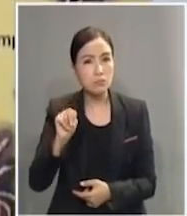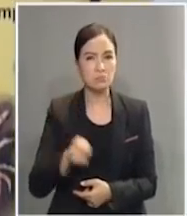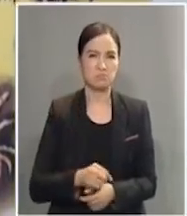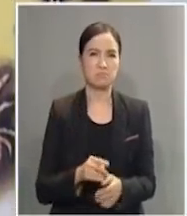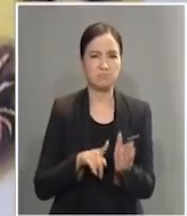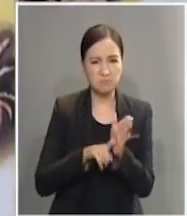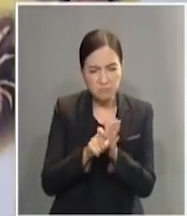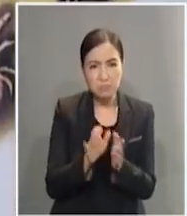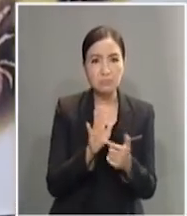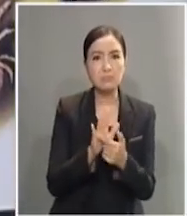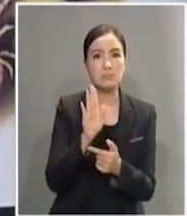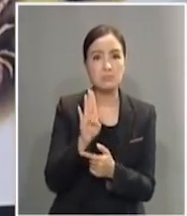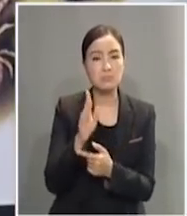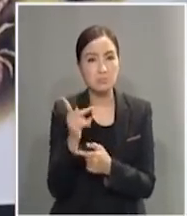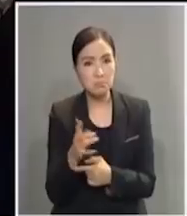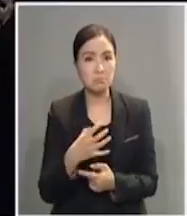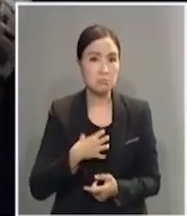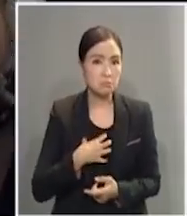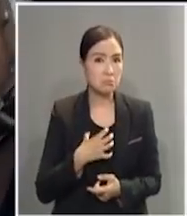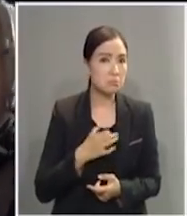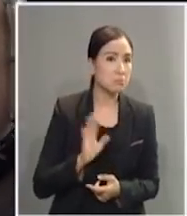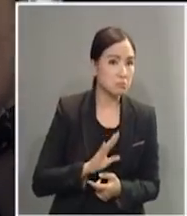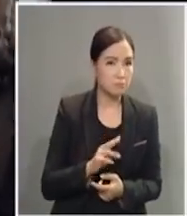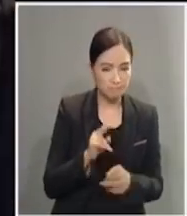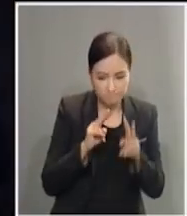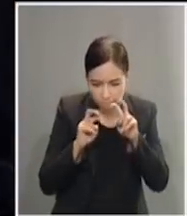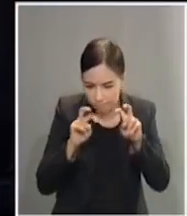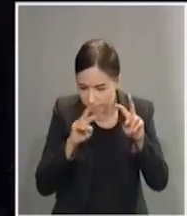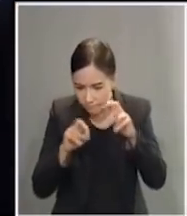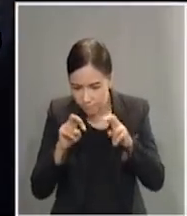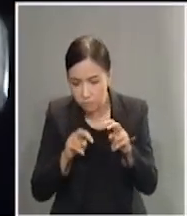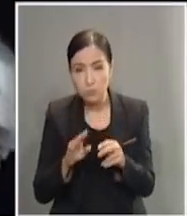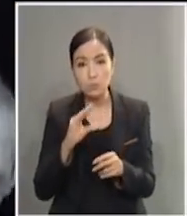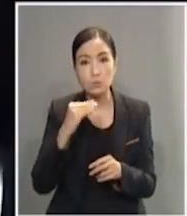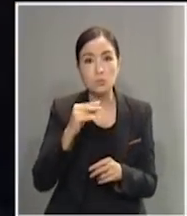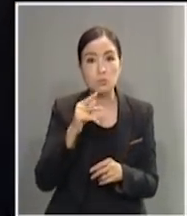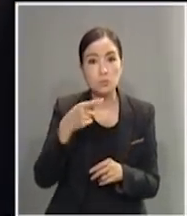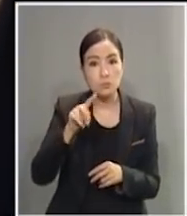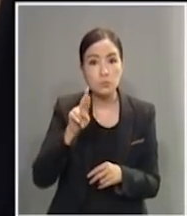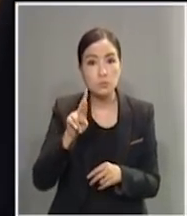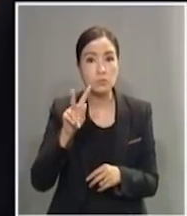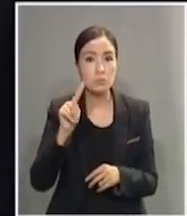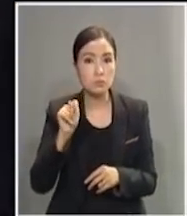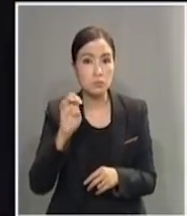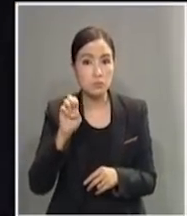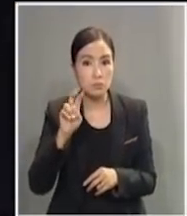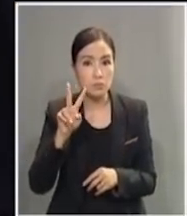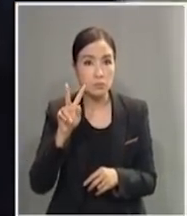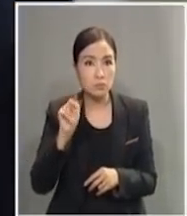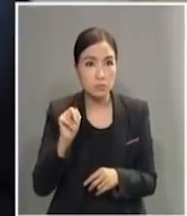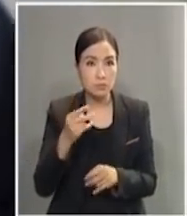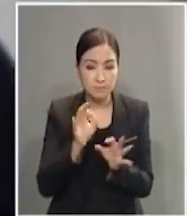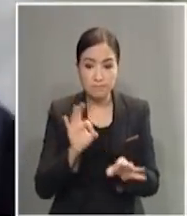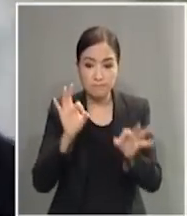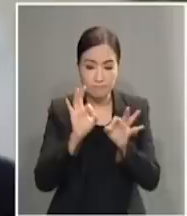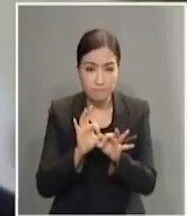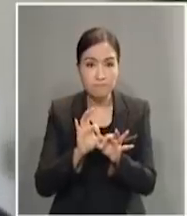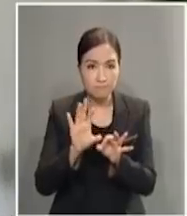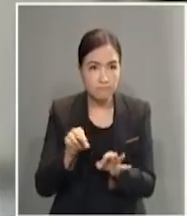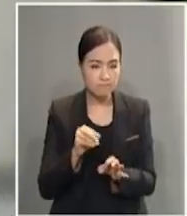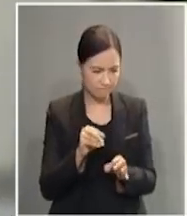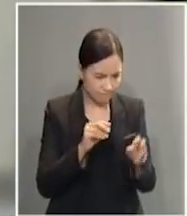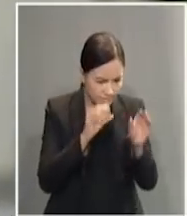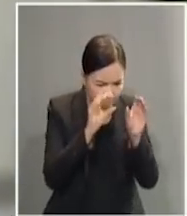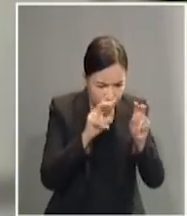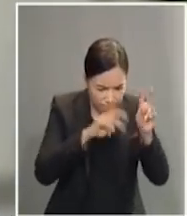ไม่ต้องการเพื่อค้นหาชนิดโปรตีนที่สำคัญที่ไม่เกิดการติดเชื้อนำมาซึ่งการค้นคว้ายารักษาโรคไข้รักษา